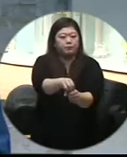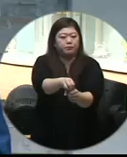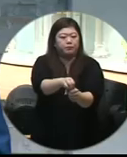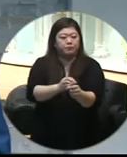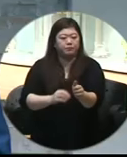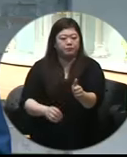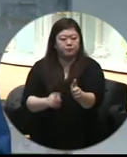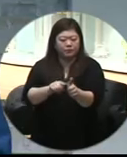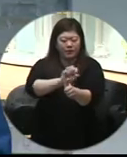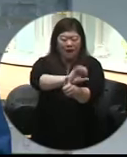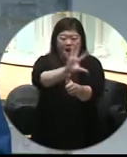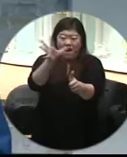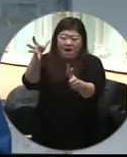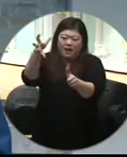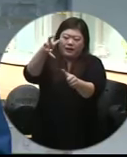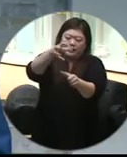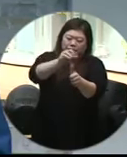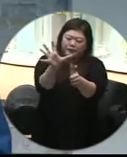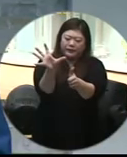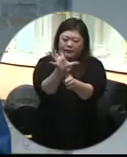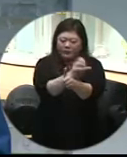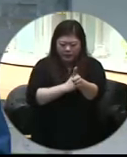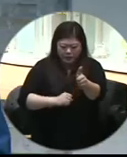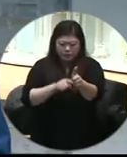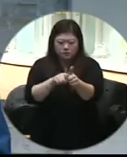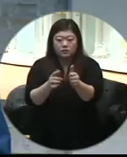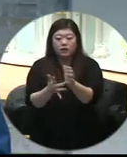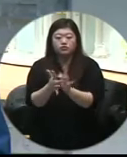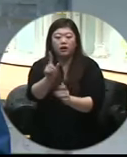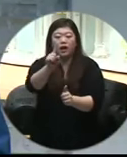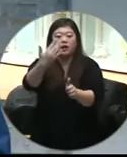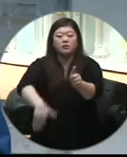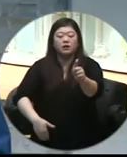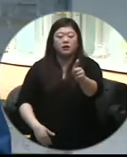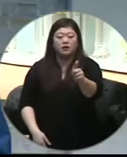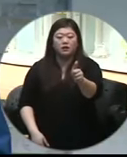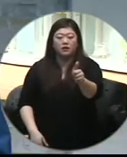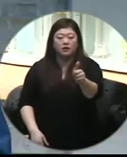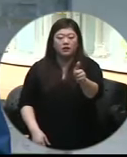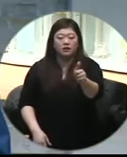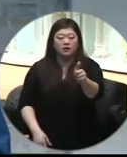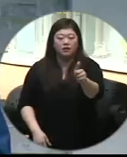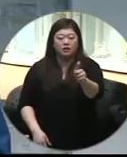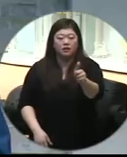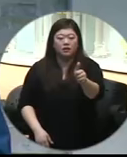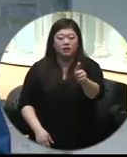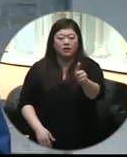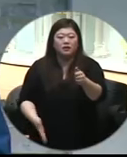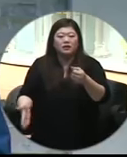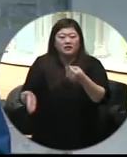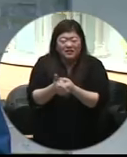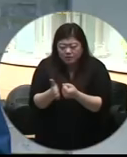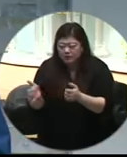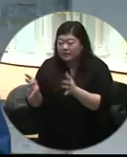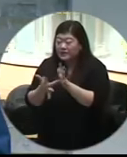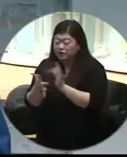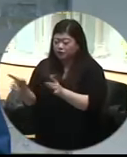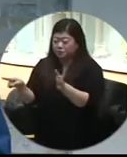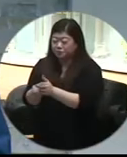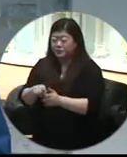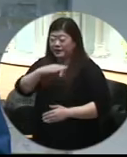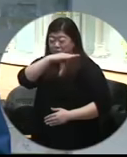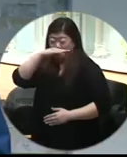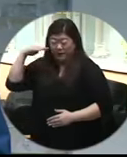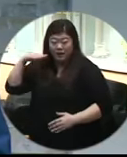예수 그리스도를 제대로 믿는 오직 예수만 된 사람들은 늘 입에서 고백이, 신앙 고백이 간증이